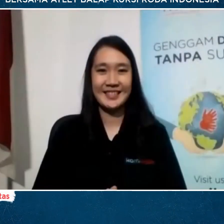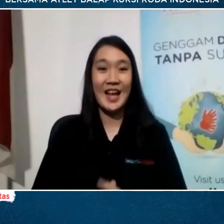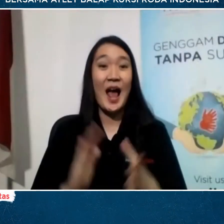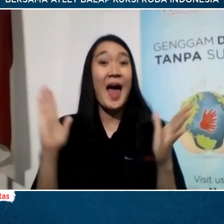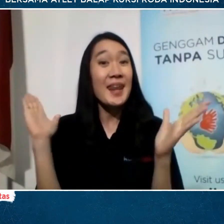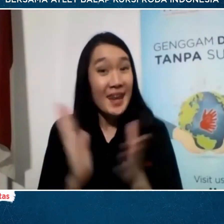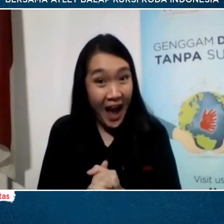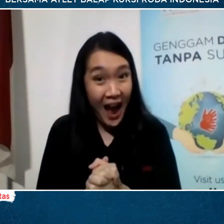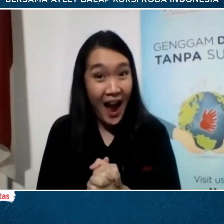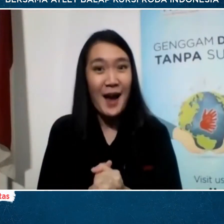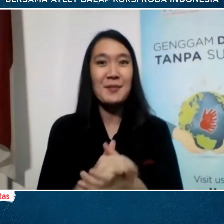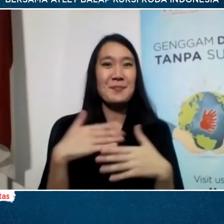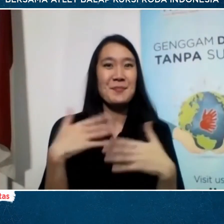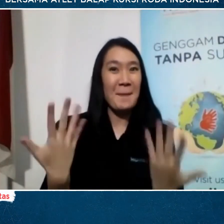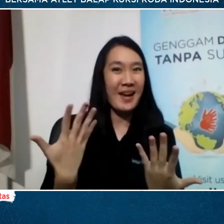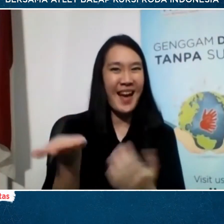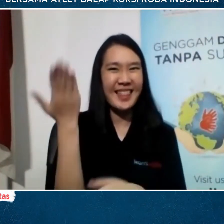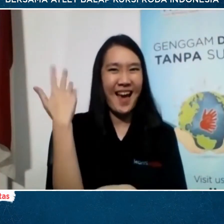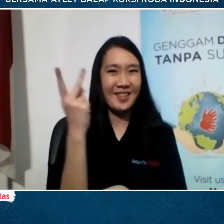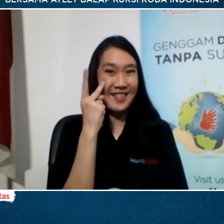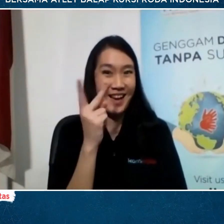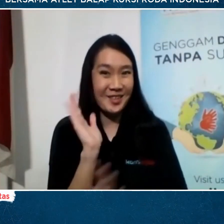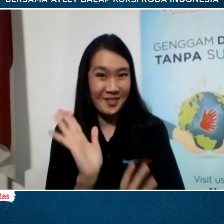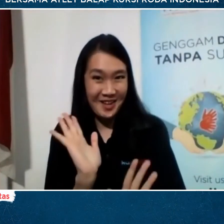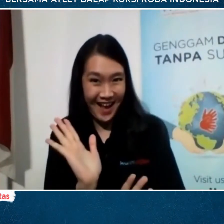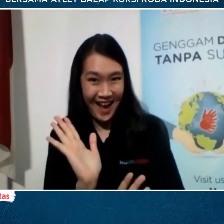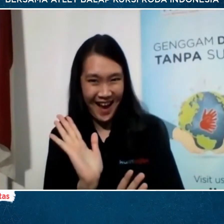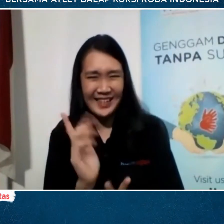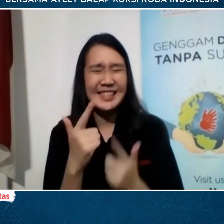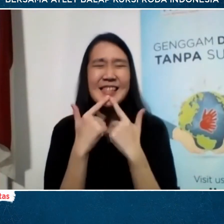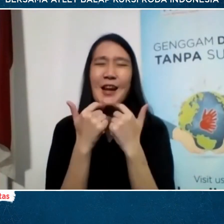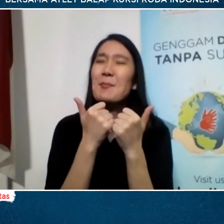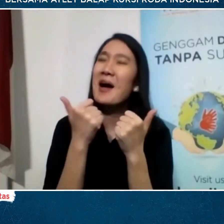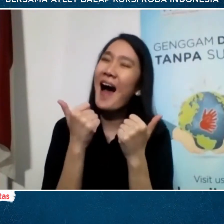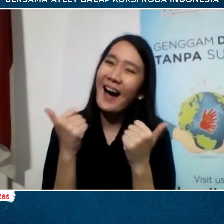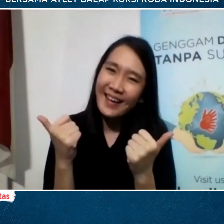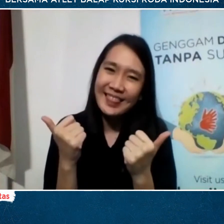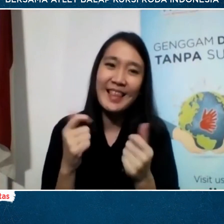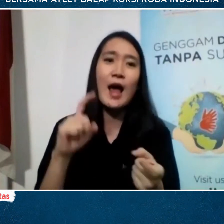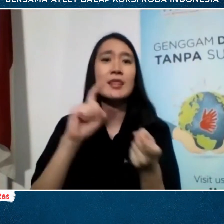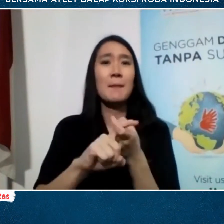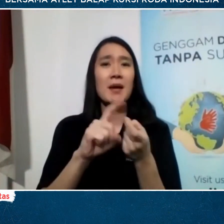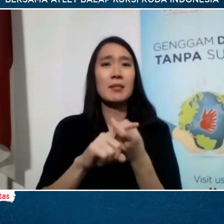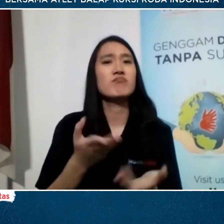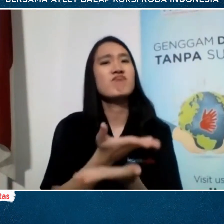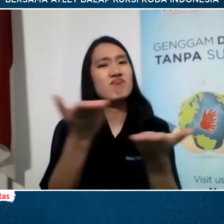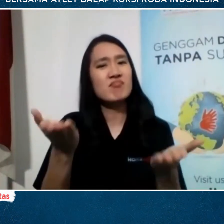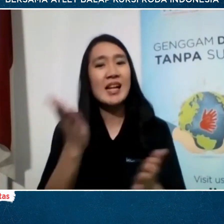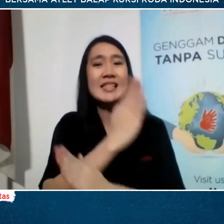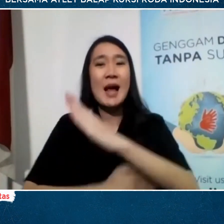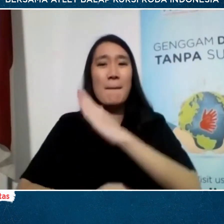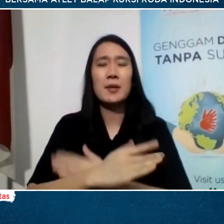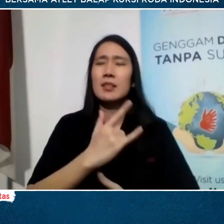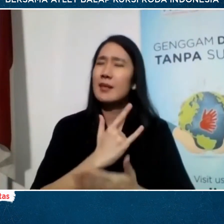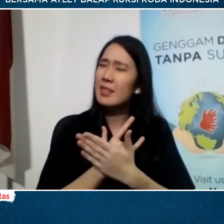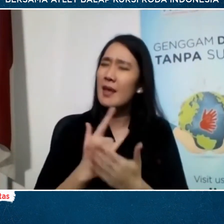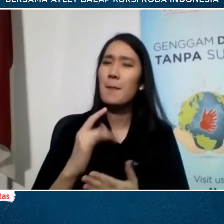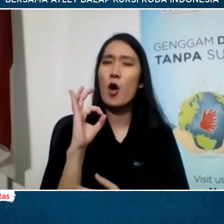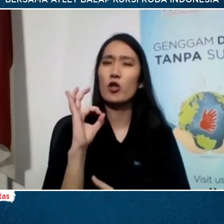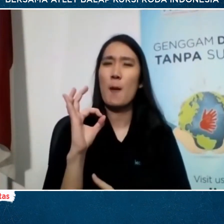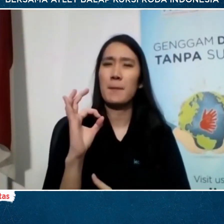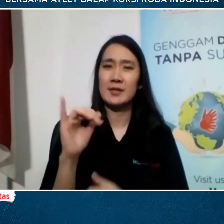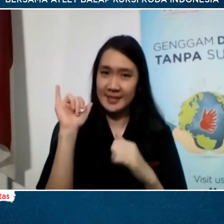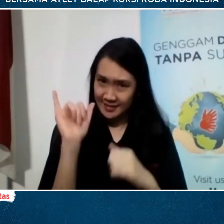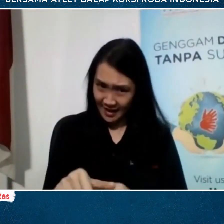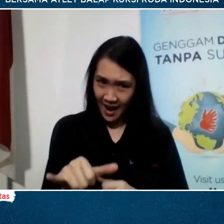Senang telah berbagi kisah yang luar biasa ini. Semoga bisa bermanfaat bagi semua orang, khususnya